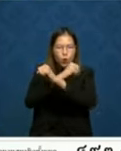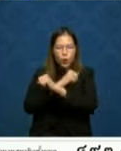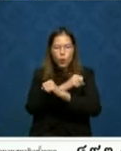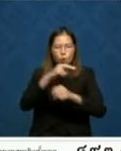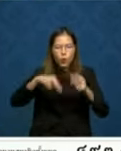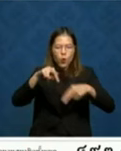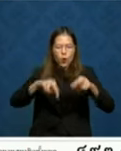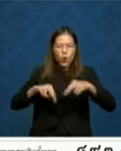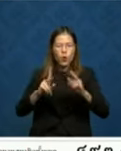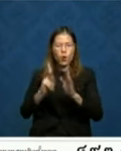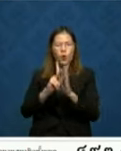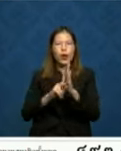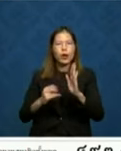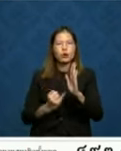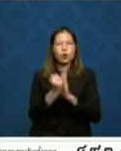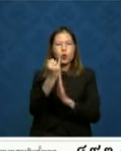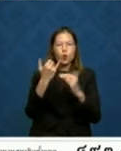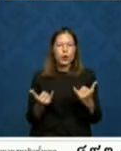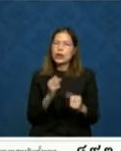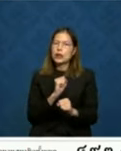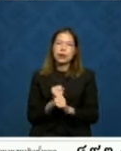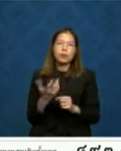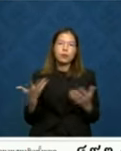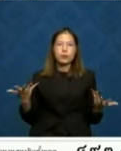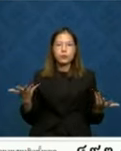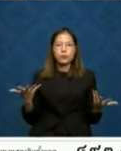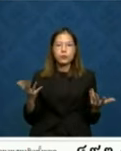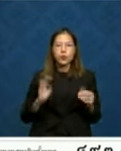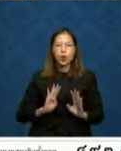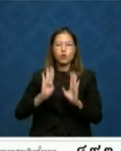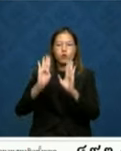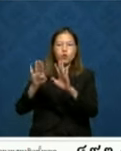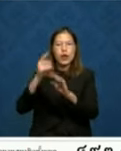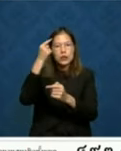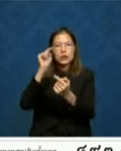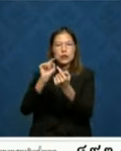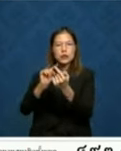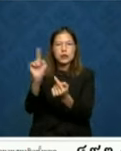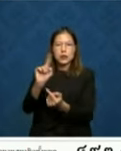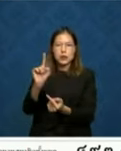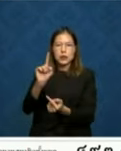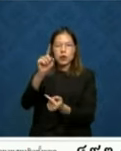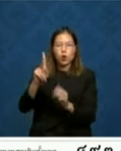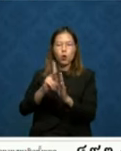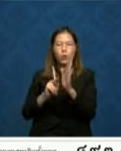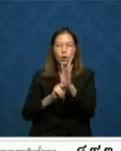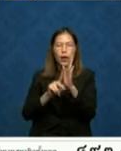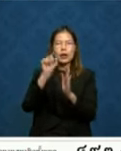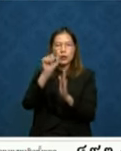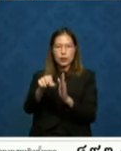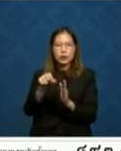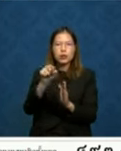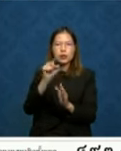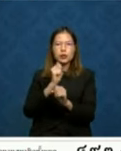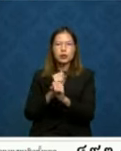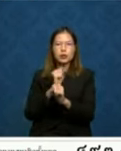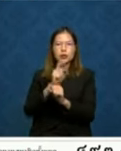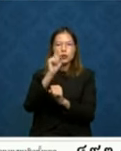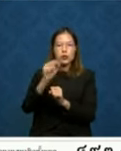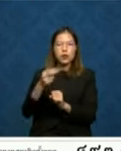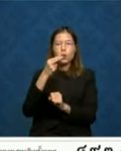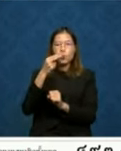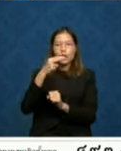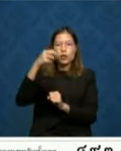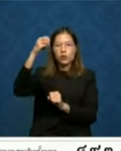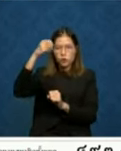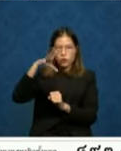เห็นทำอะไรเลยครับอยากฝากไว้ด้วยครับและผมก็หวังว่าอยากจะเห็นกฎหมายตัวนี้ให้มีการควบคุมบุหรี่ไฟฟ้าให้ถูกก